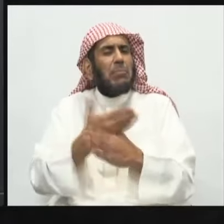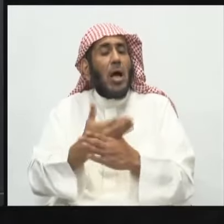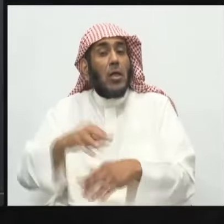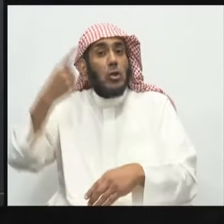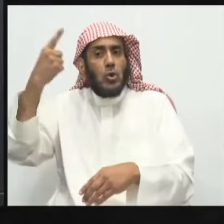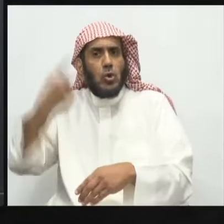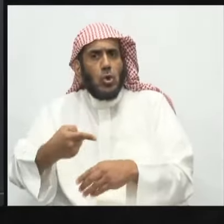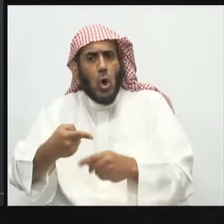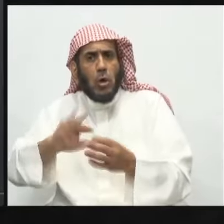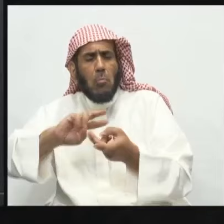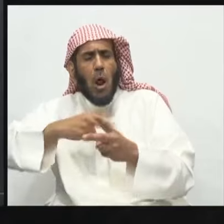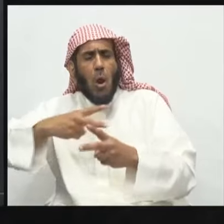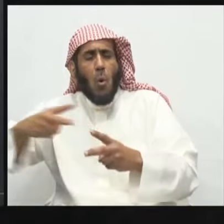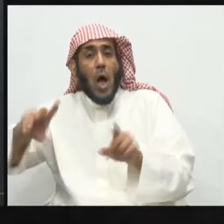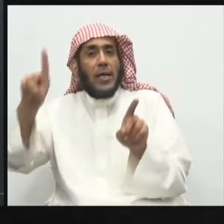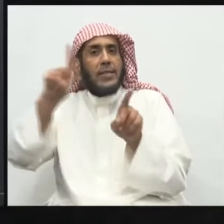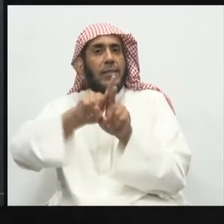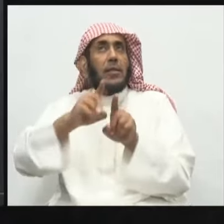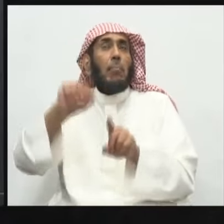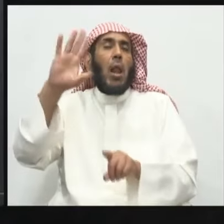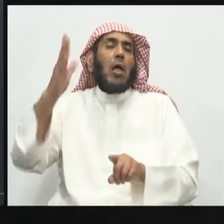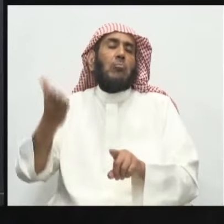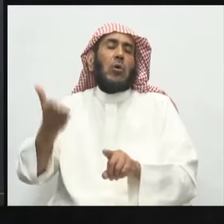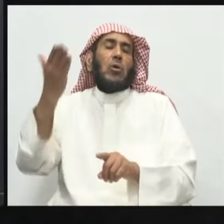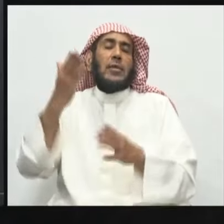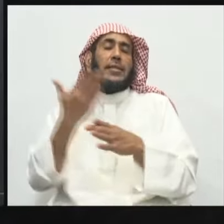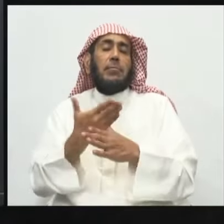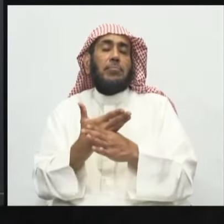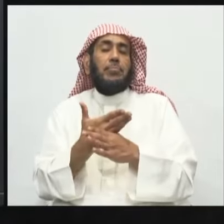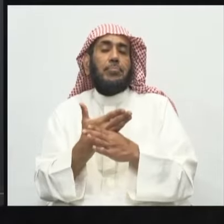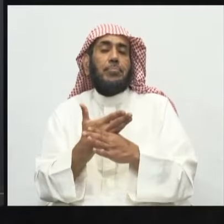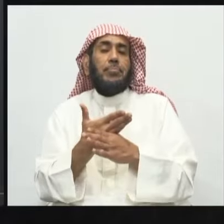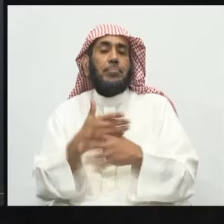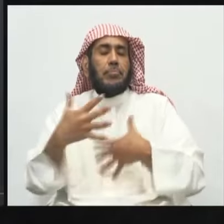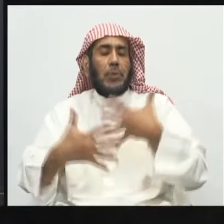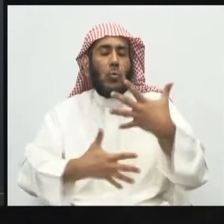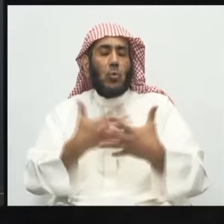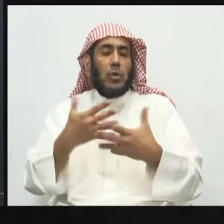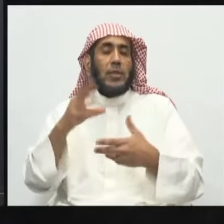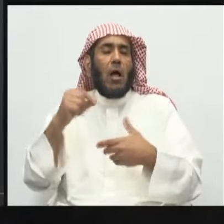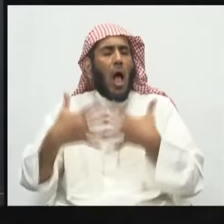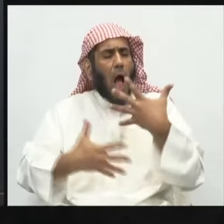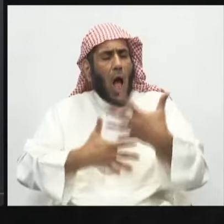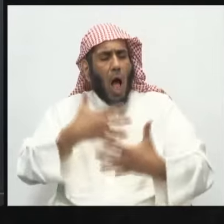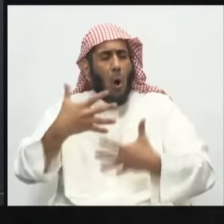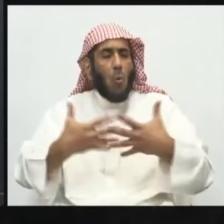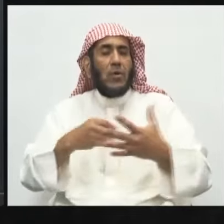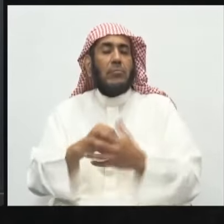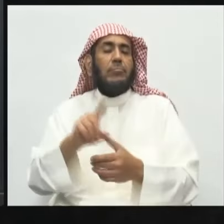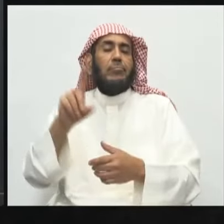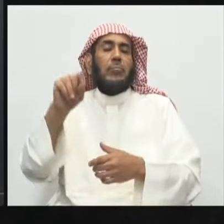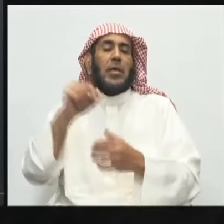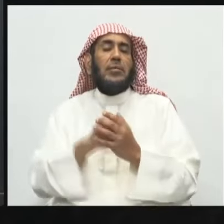السحر نوع من انواع الشرك بالله سبحانه وتعالى جيد حاولوا